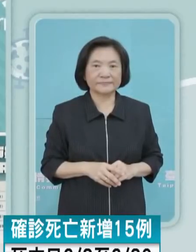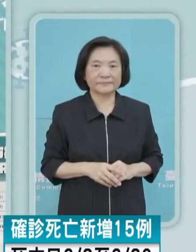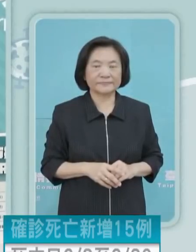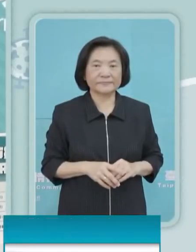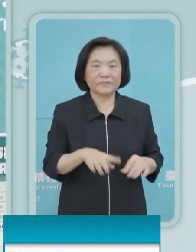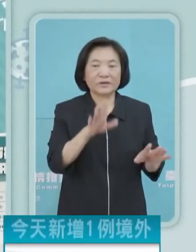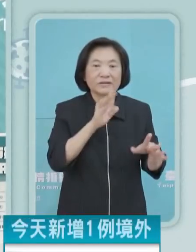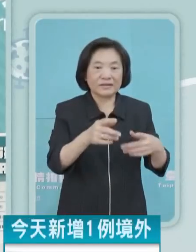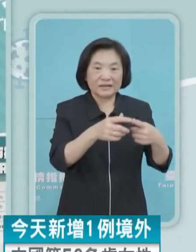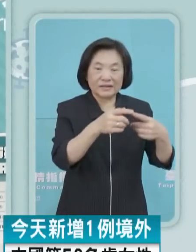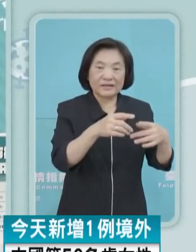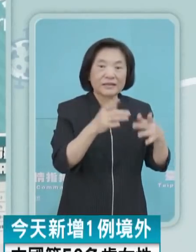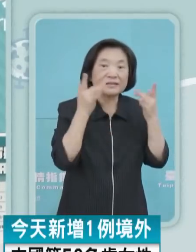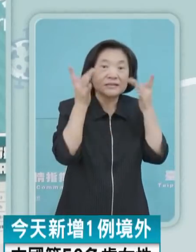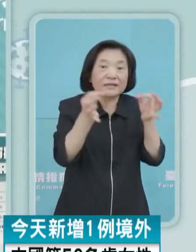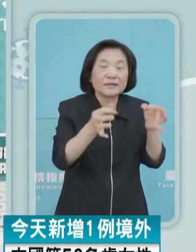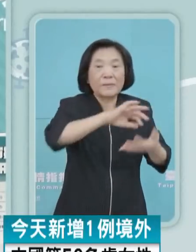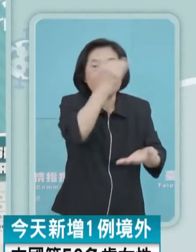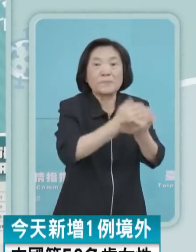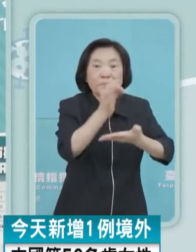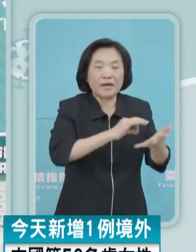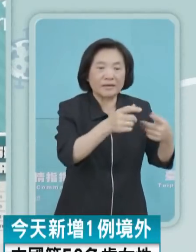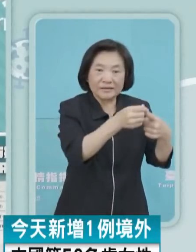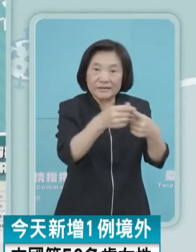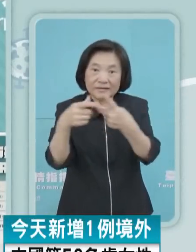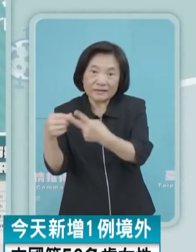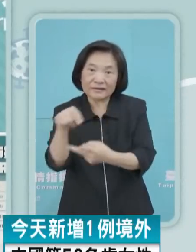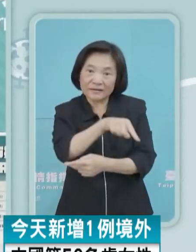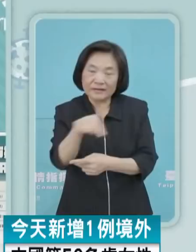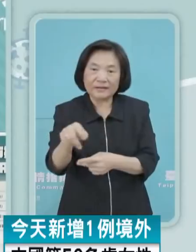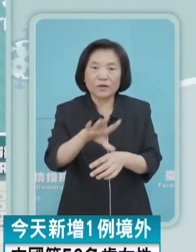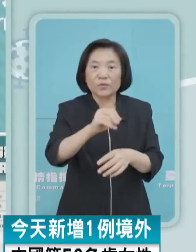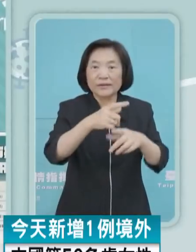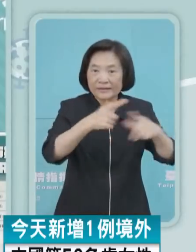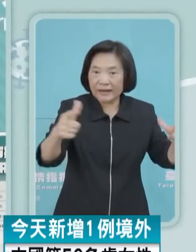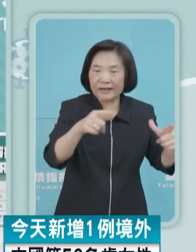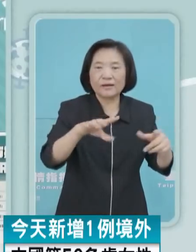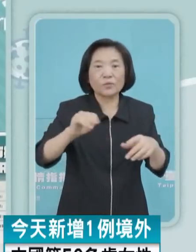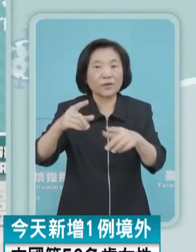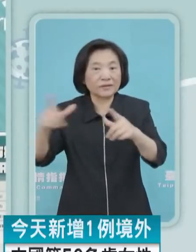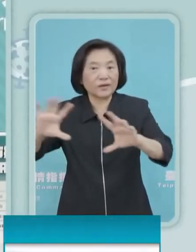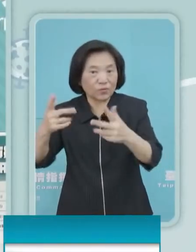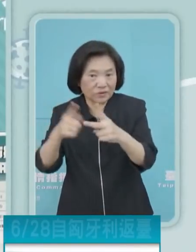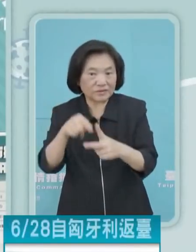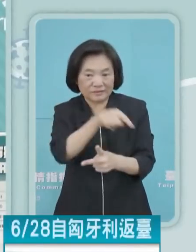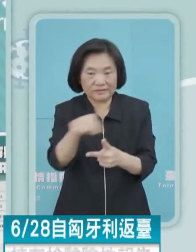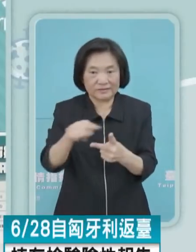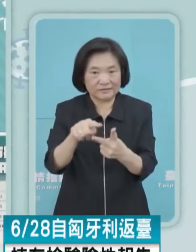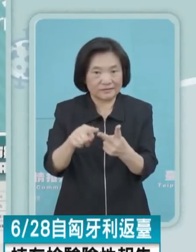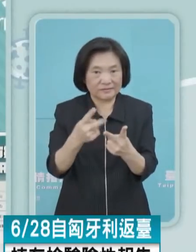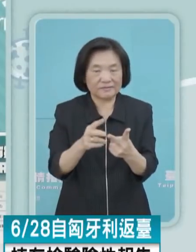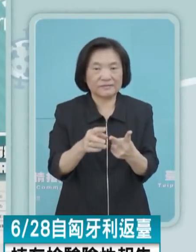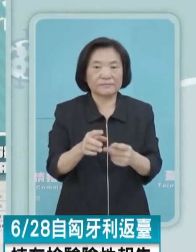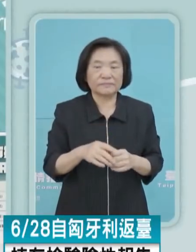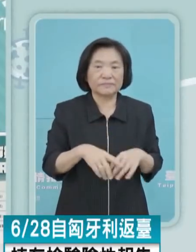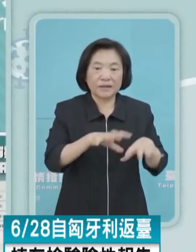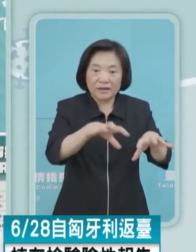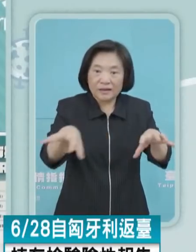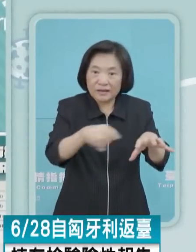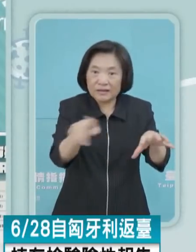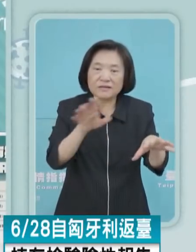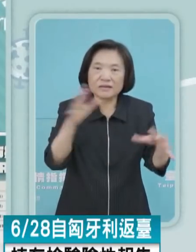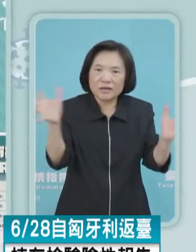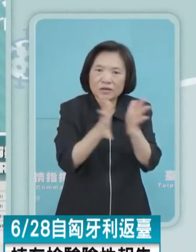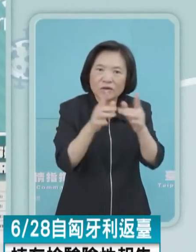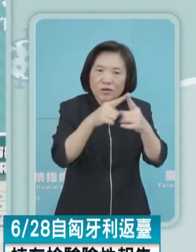在所谓的低果菜市场也就是在万大市场跟万大国小总共有2个跟5个，加